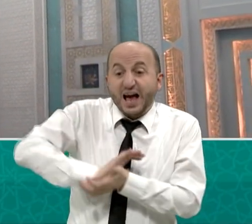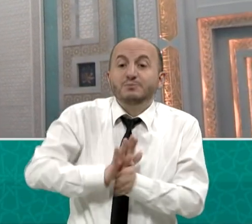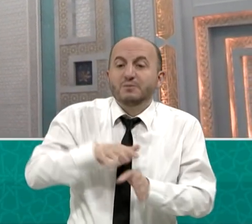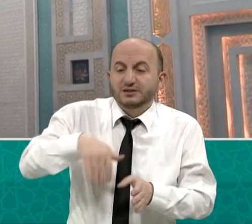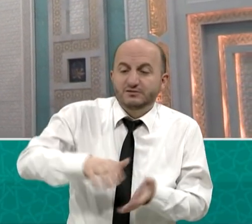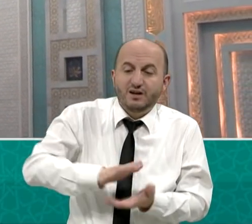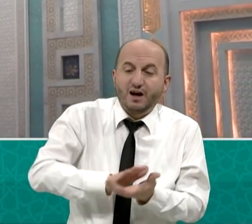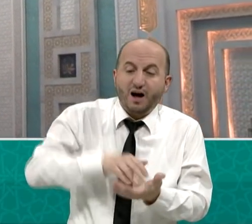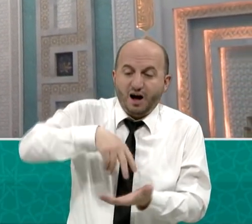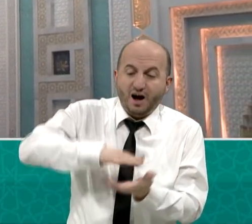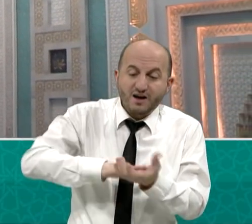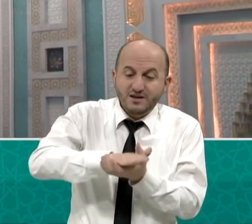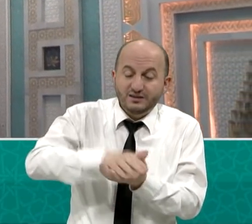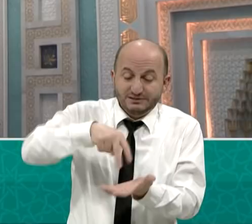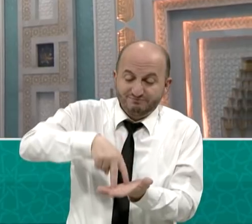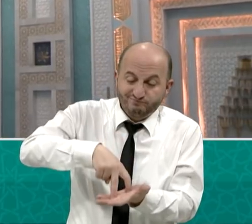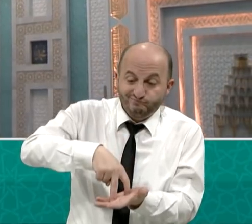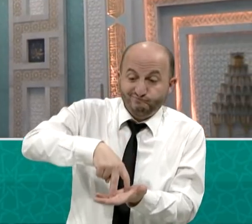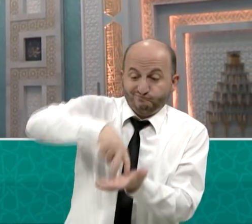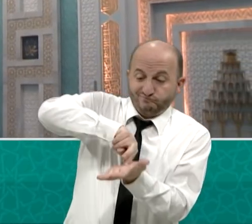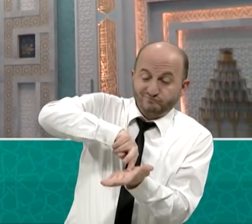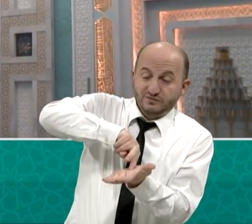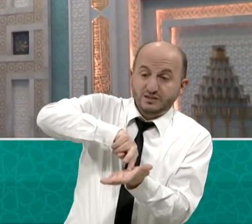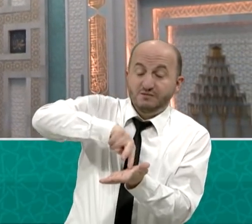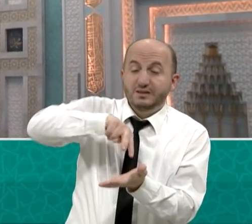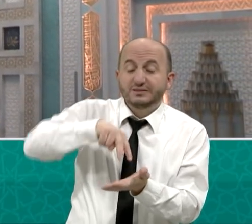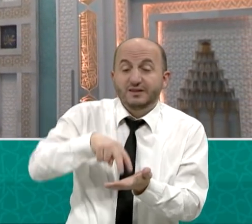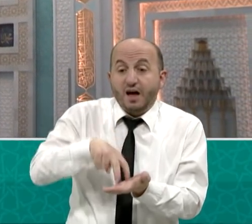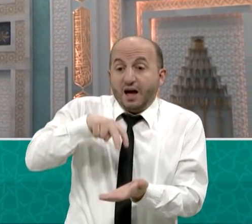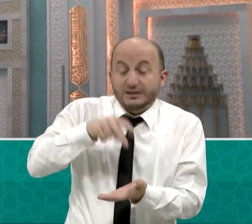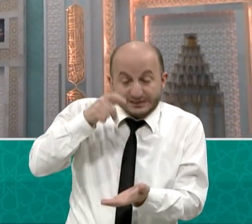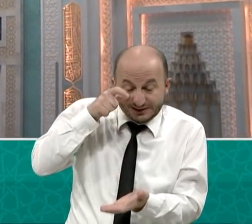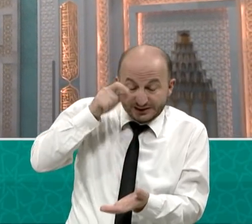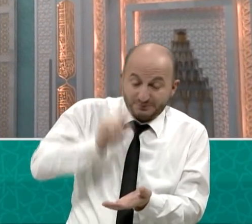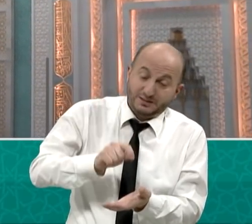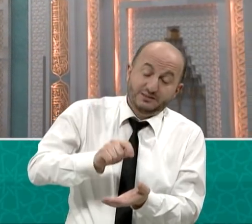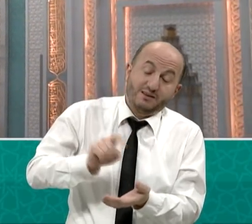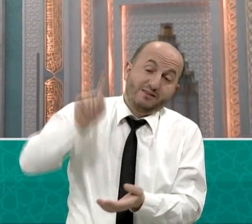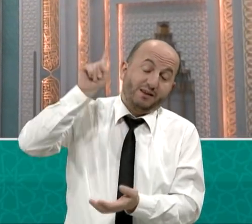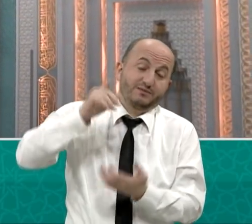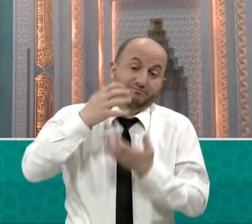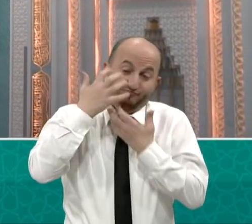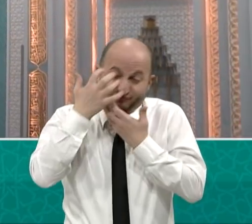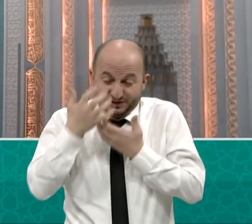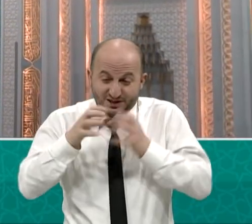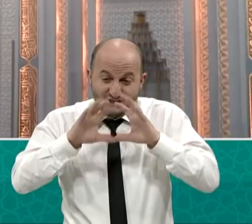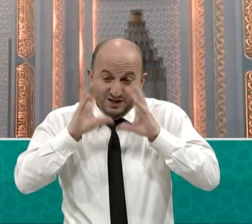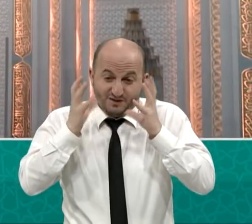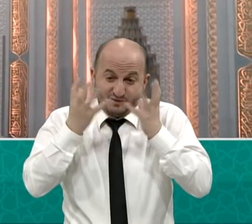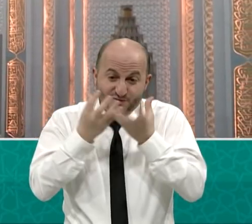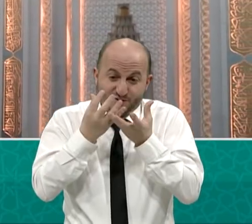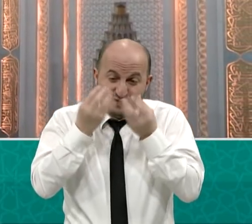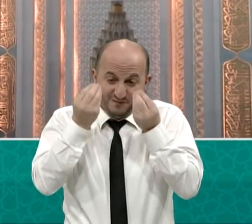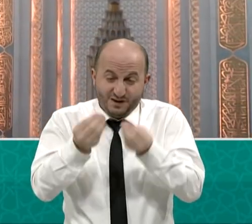kaldırması bile, onu ezmeyeyim diye öyle hassas davranması bile Allah'ın yeryüzüne